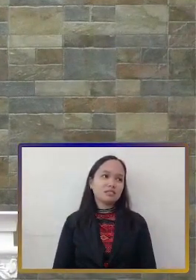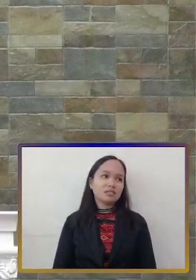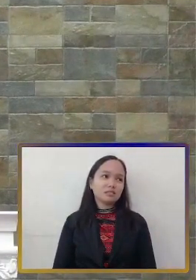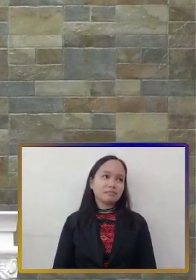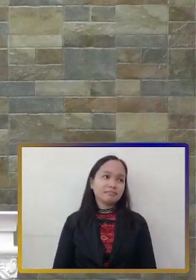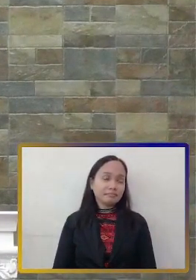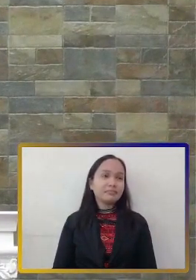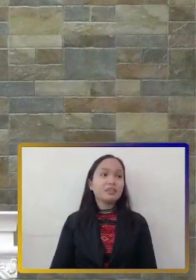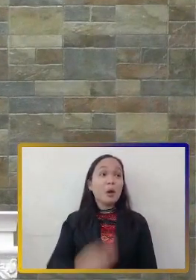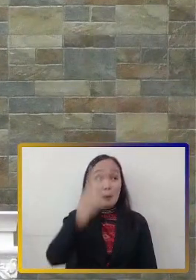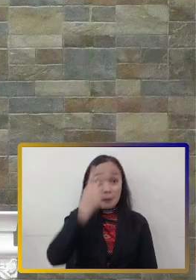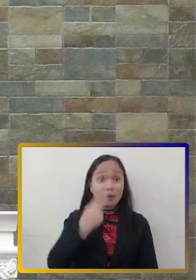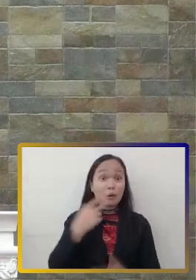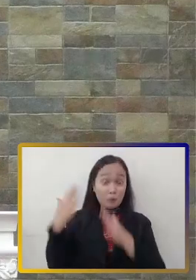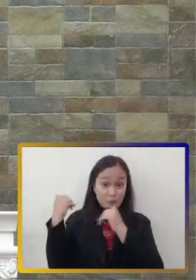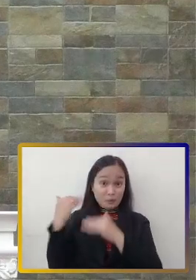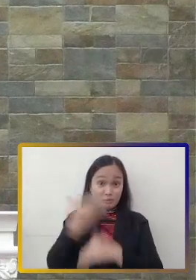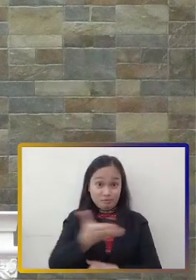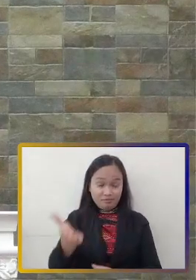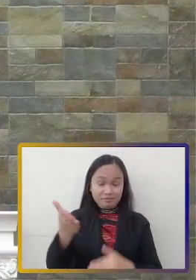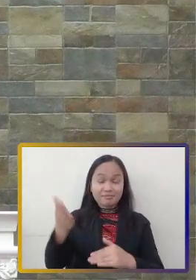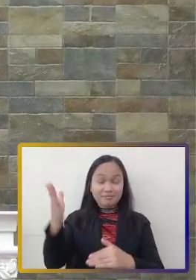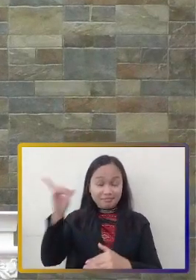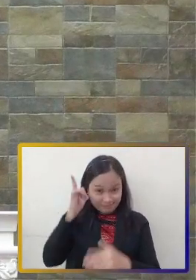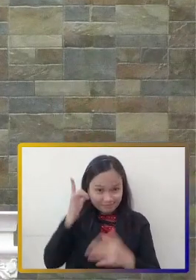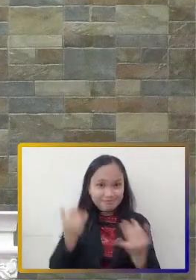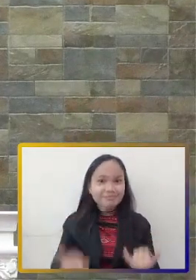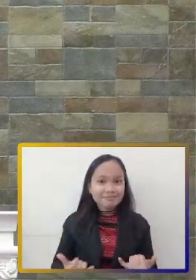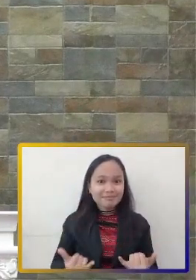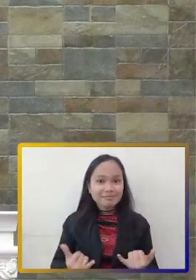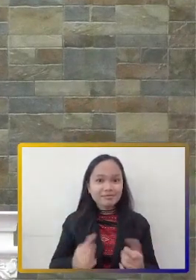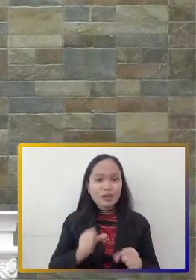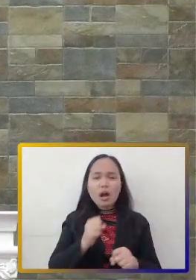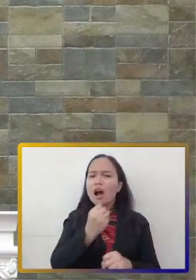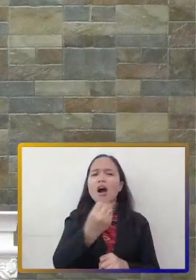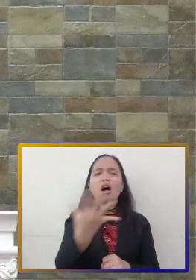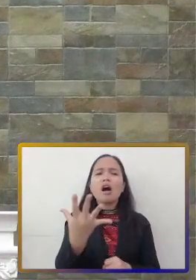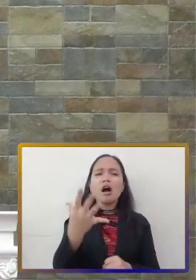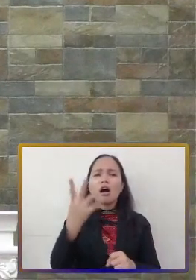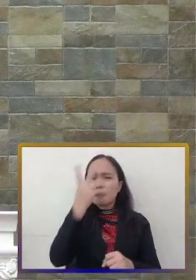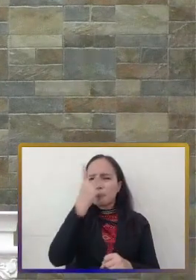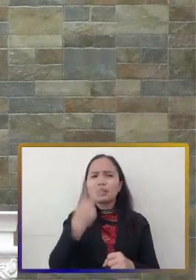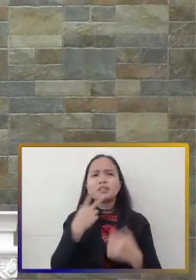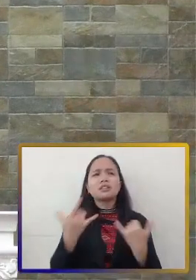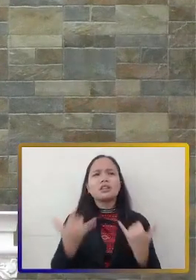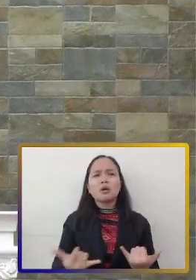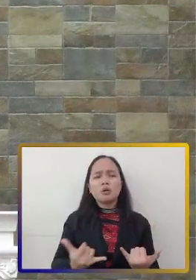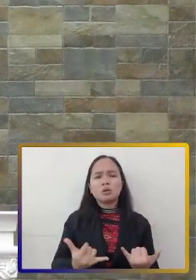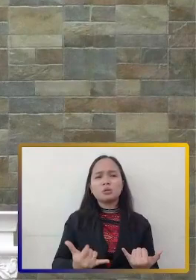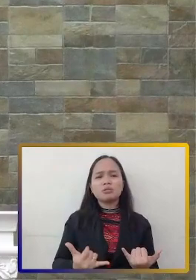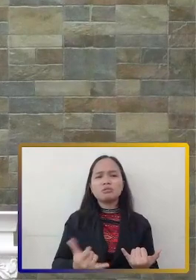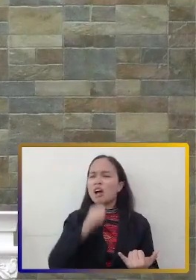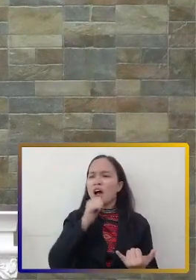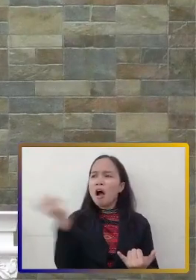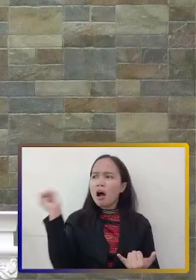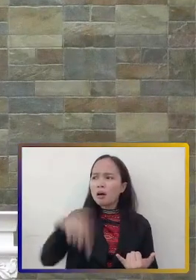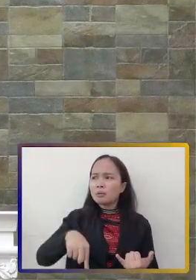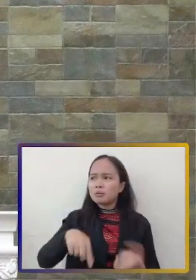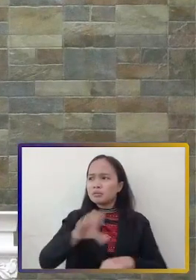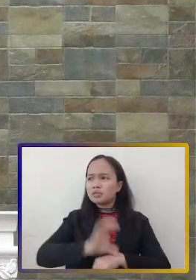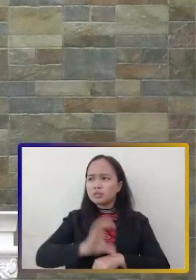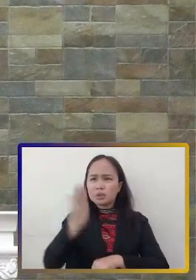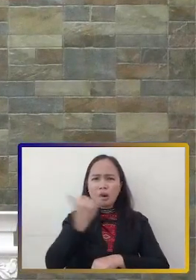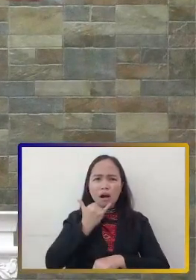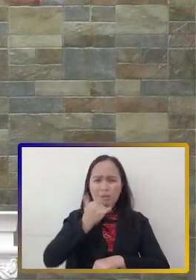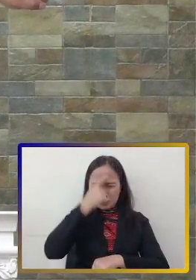Parents, I hope you're listening to me. Yeah, ilang mga magulang na ngayon ang halos hindi nagpapakita sa simbahang ito dahilan